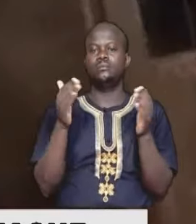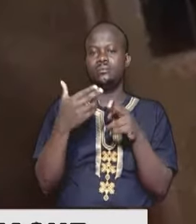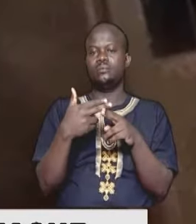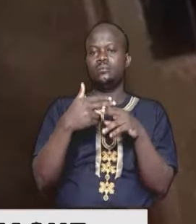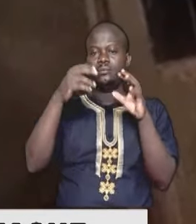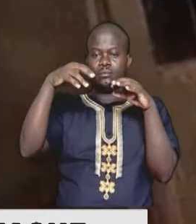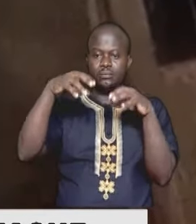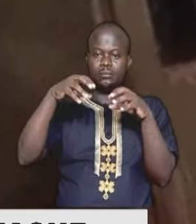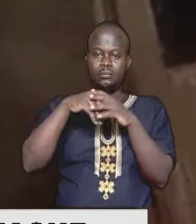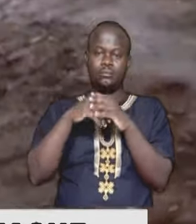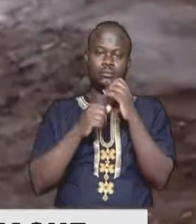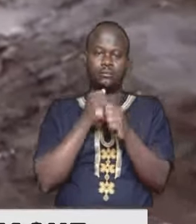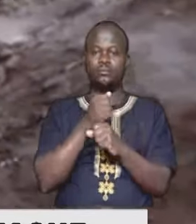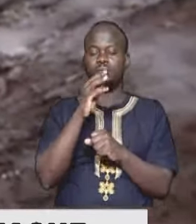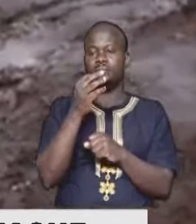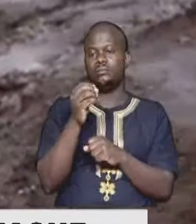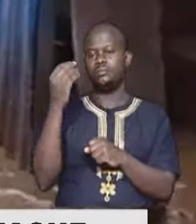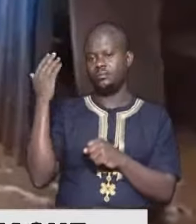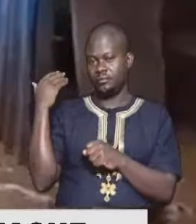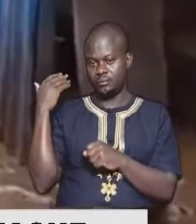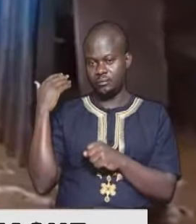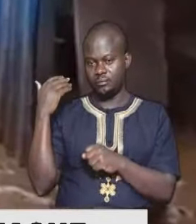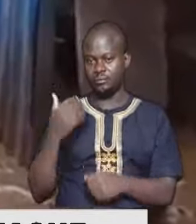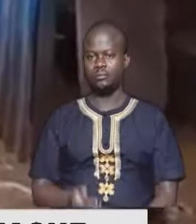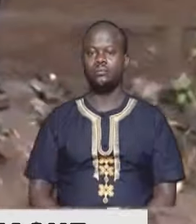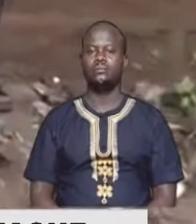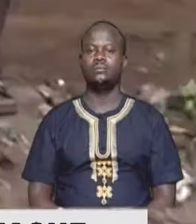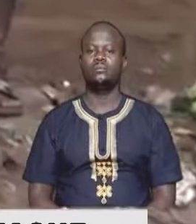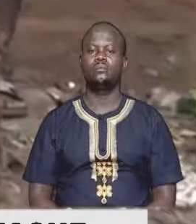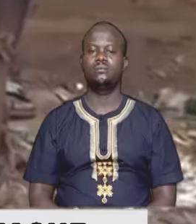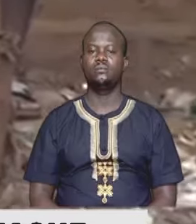n'iby'imvura yaguye mu myaka 30 ishize. Jean-Claude Mutuyeyezu, i Kigali.